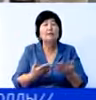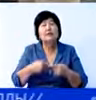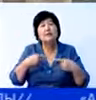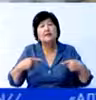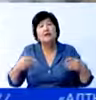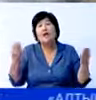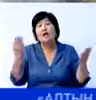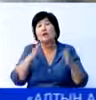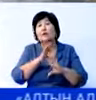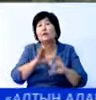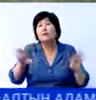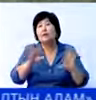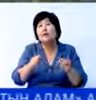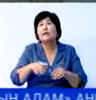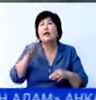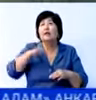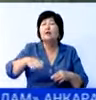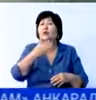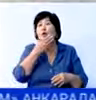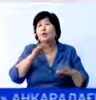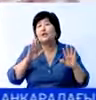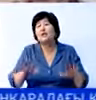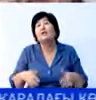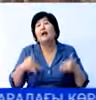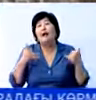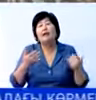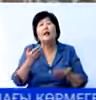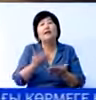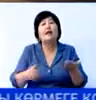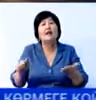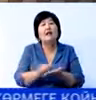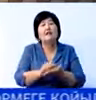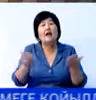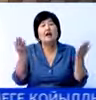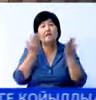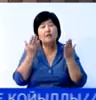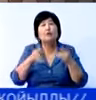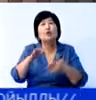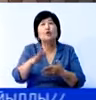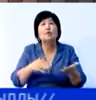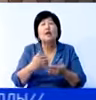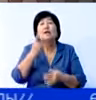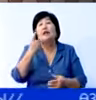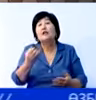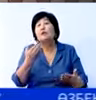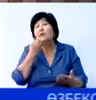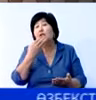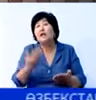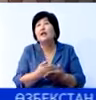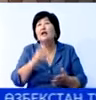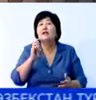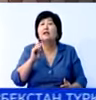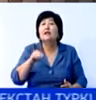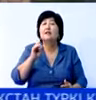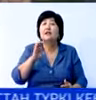толы телехикаялармен қоса еліміздің көрікті жерлеріне арналған деректі фильмдер топтамасы да бар. Тағы бір жағымды жаңалық. TNS